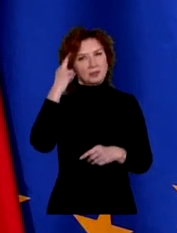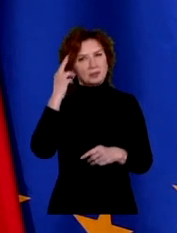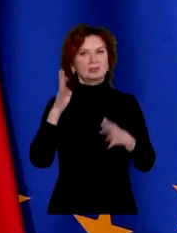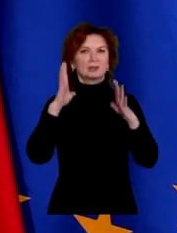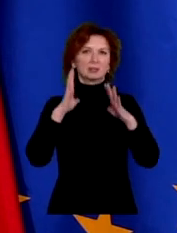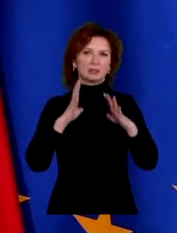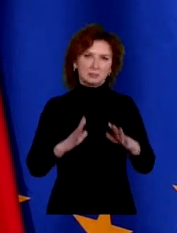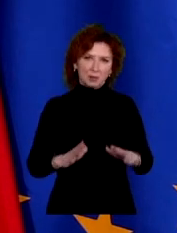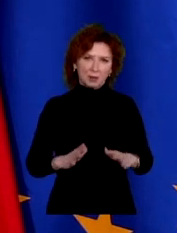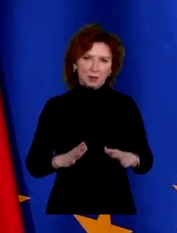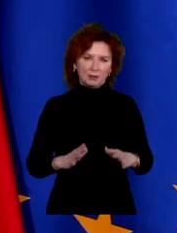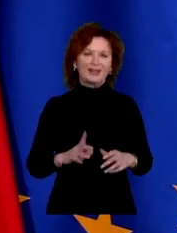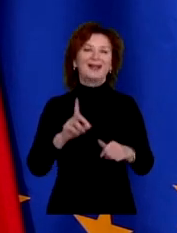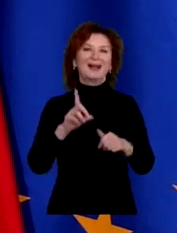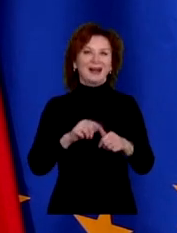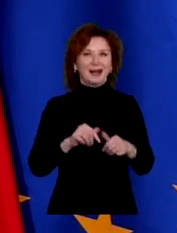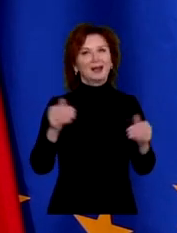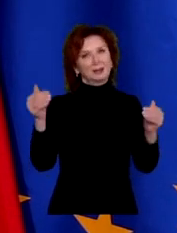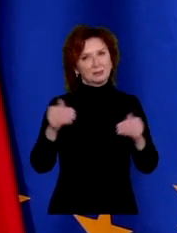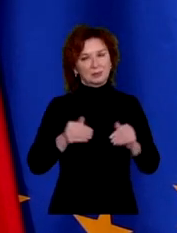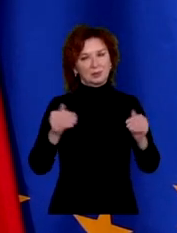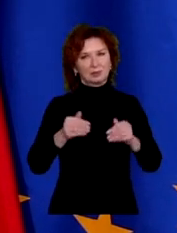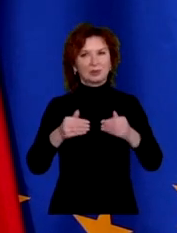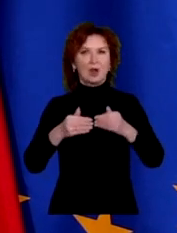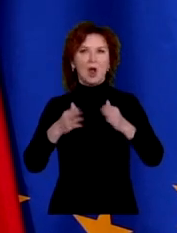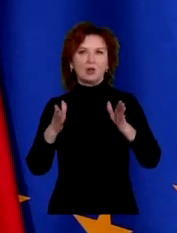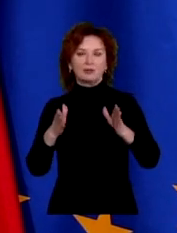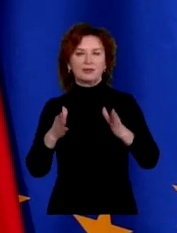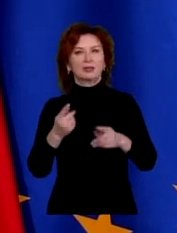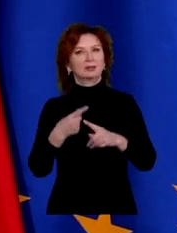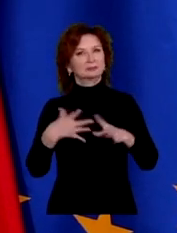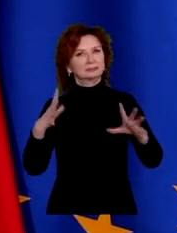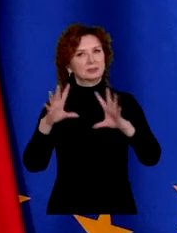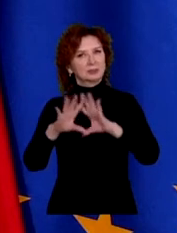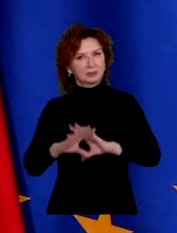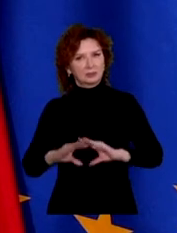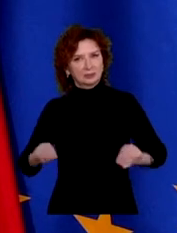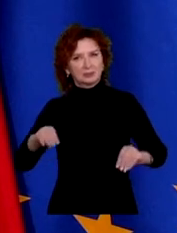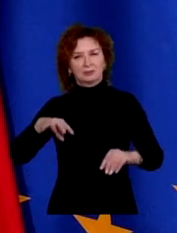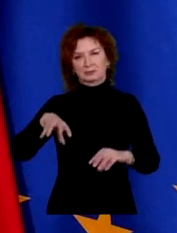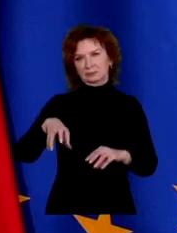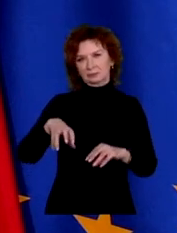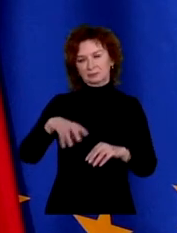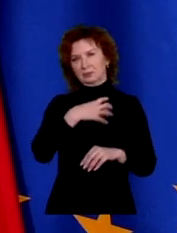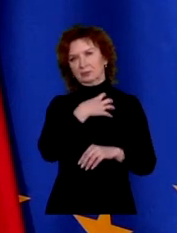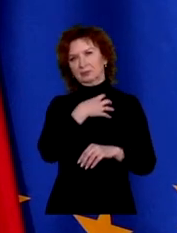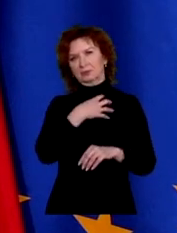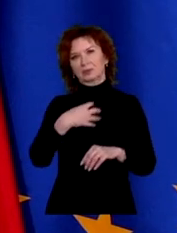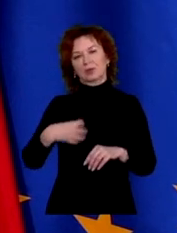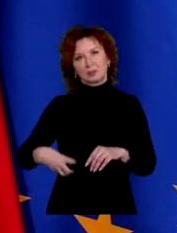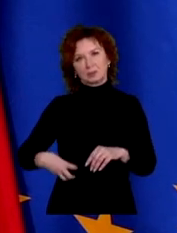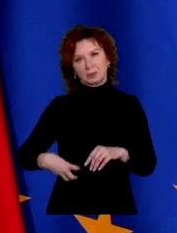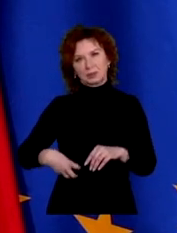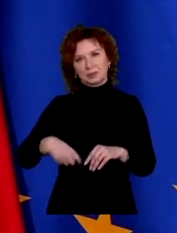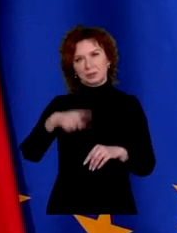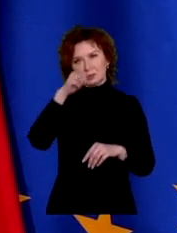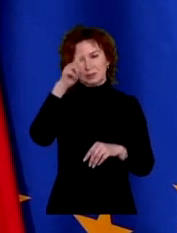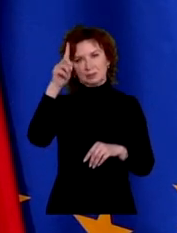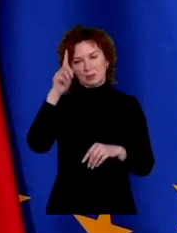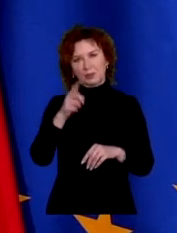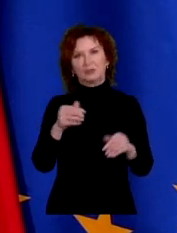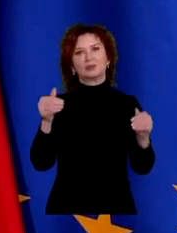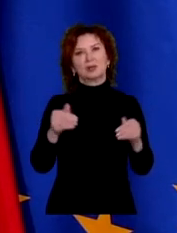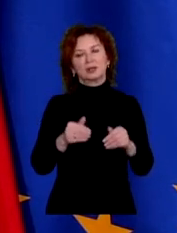stopniowe, ale z drugiej strony pozwalające otwierać te obszary życia społeczno-gospodarczego, na które mamy rekomendacje